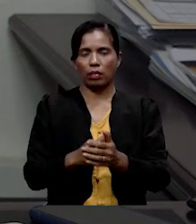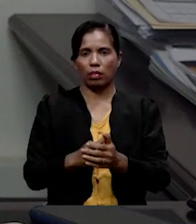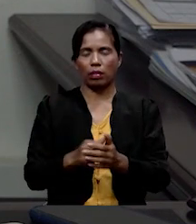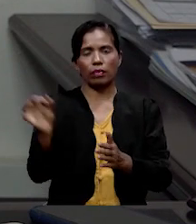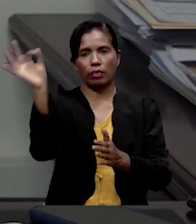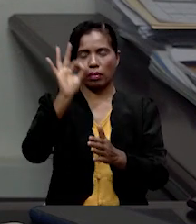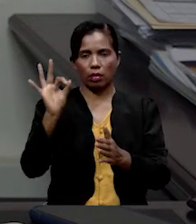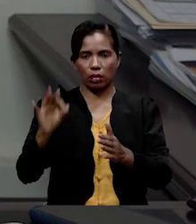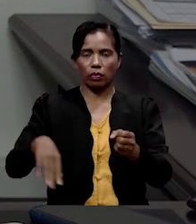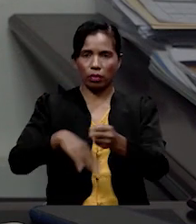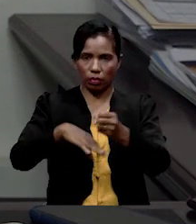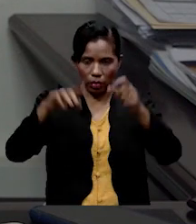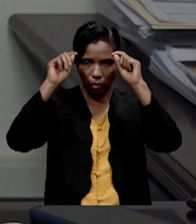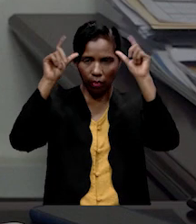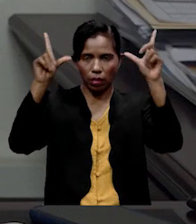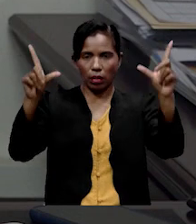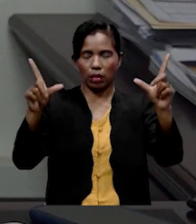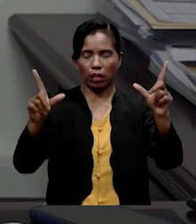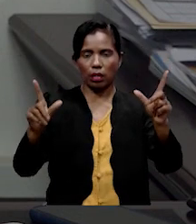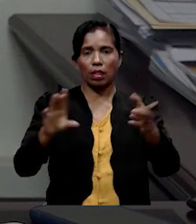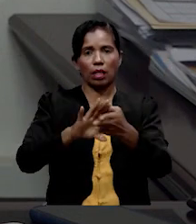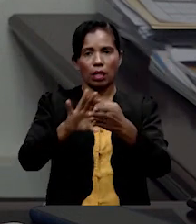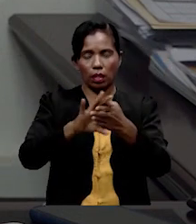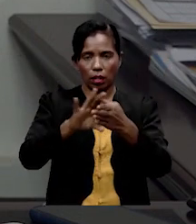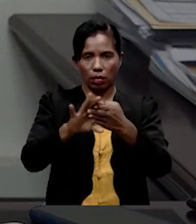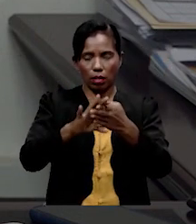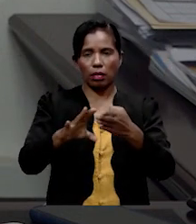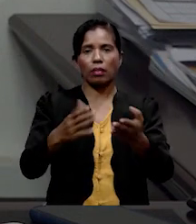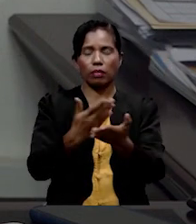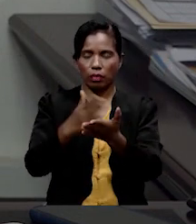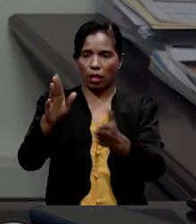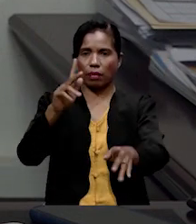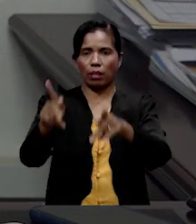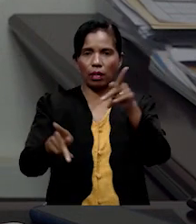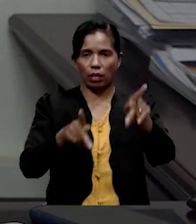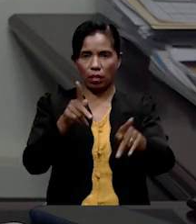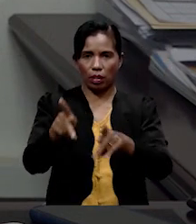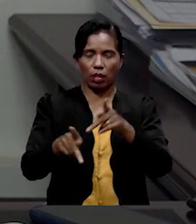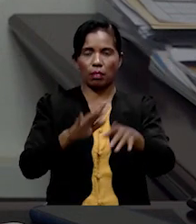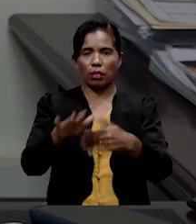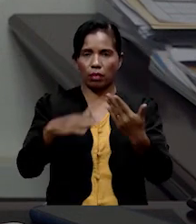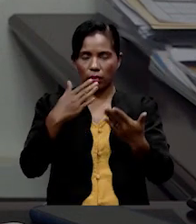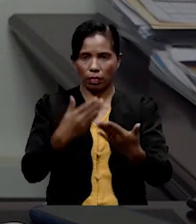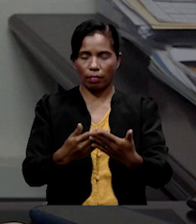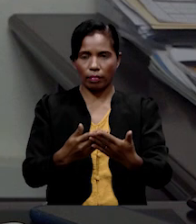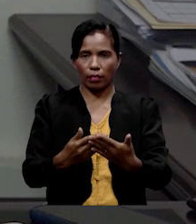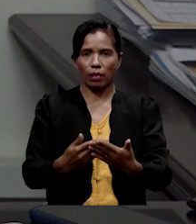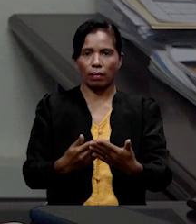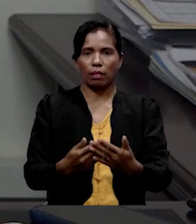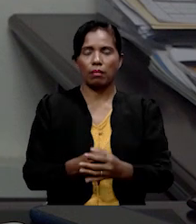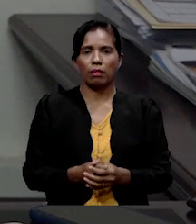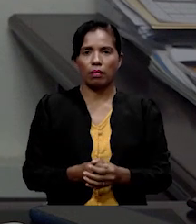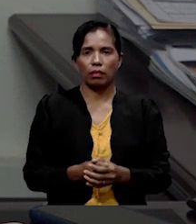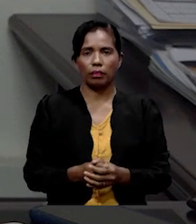Federação Futebol Timor Leste nia kata access pass nebe maka distribui ba hitania na komunidade sira